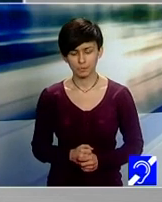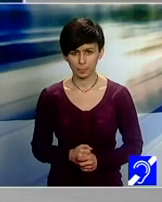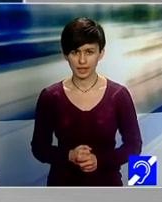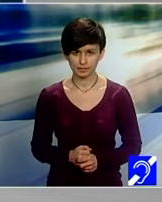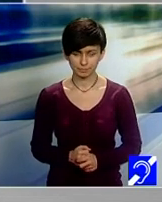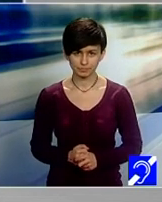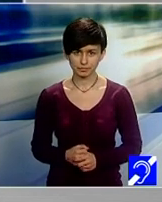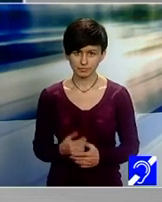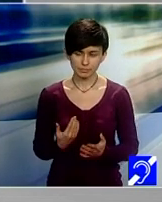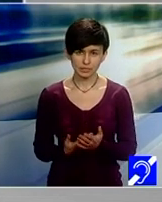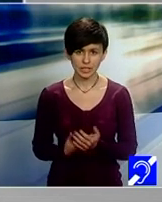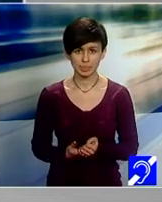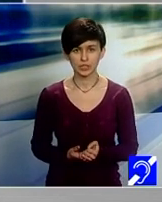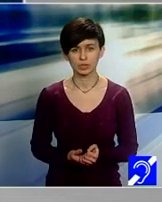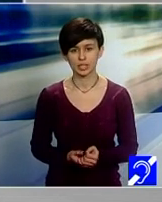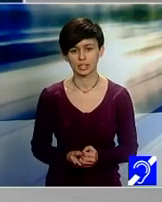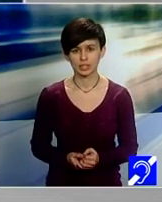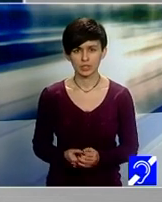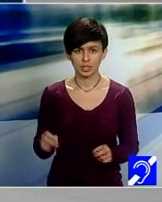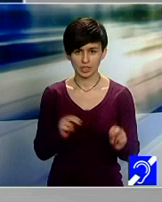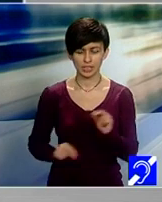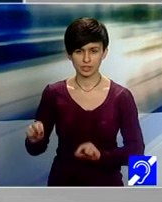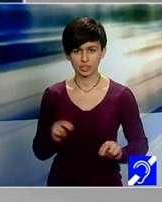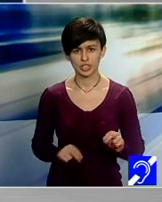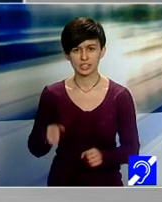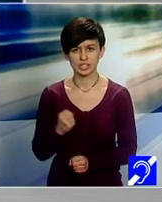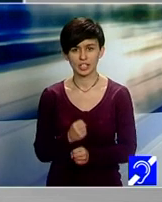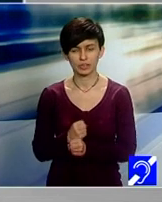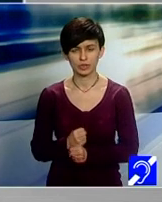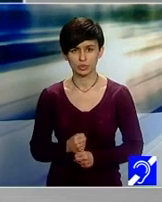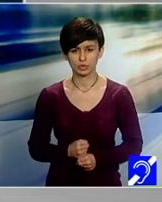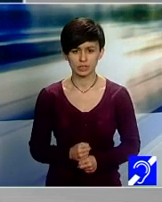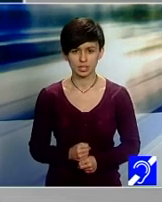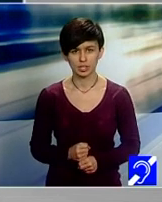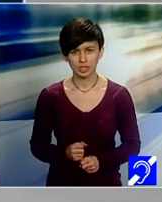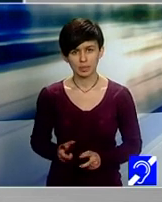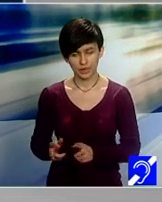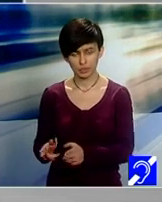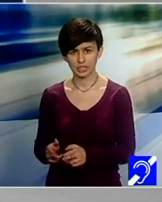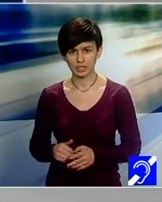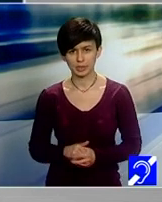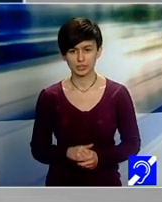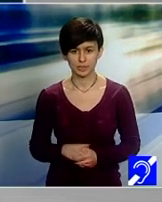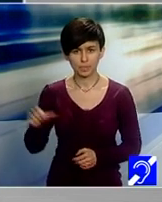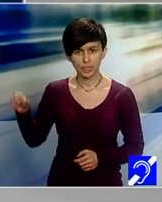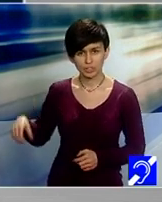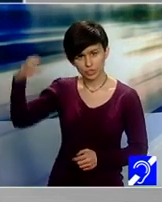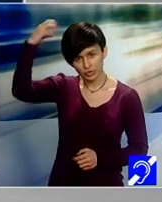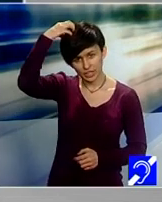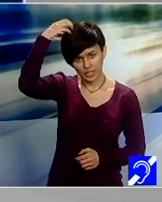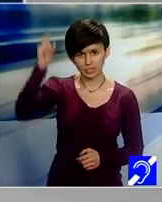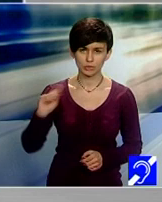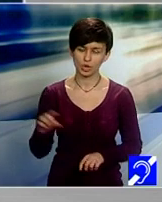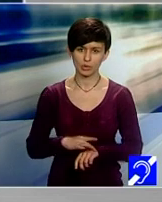deoarece, în ciuda demersurilor făcute de asociațiile pacienților, guvernanții nu au găsit încă nicio soluție. Între